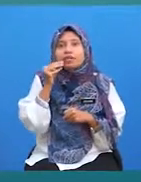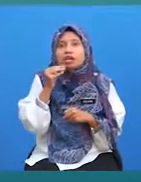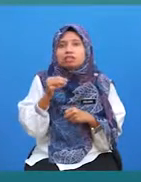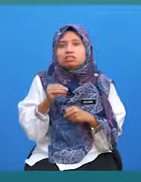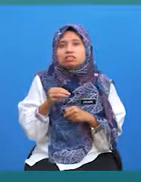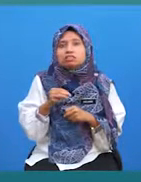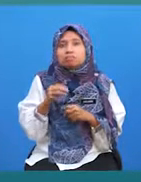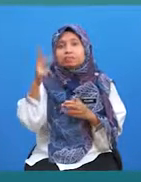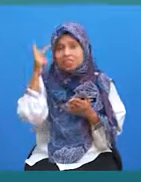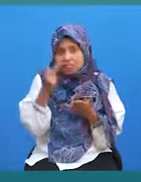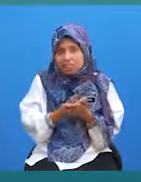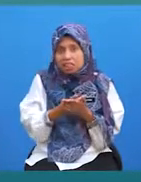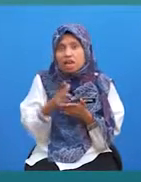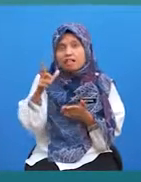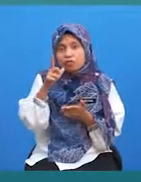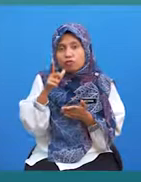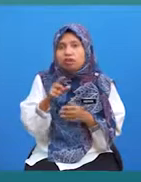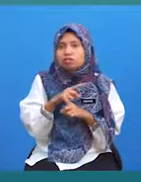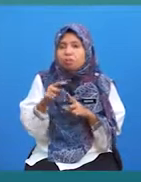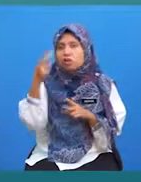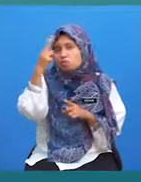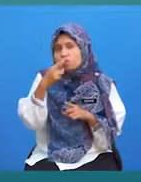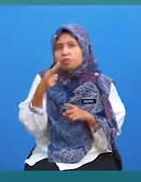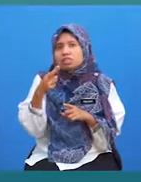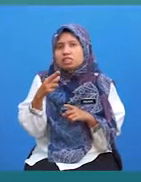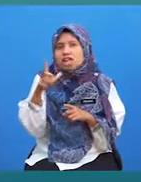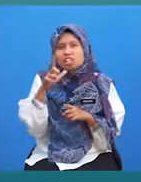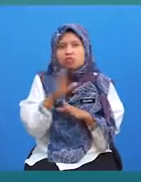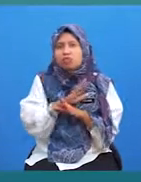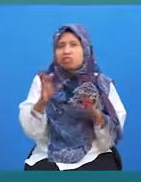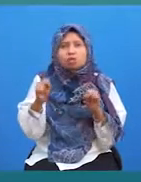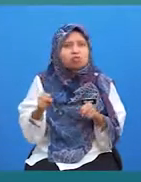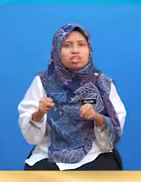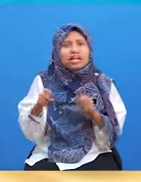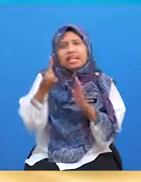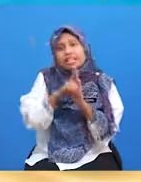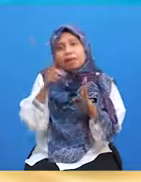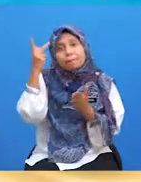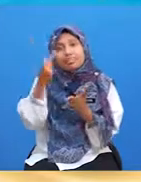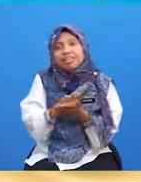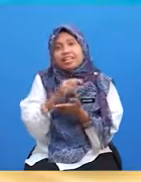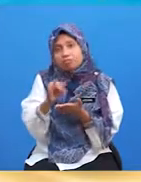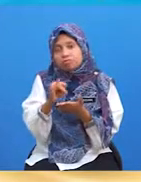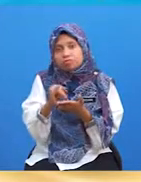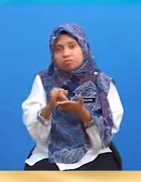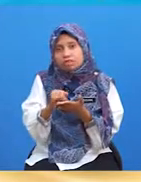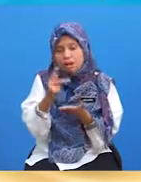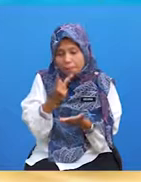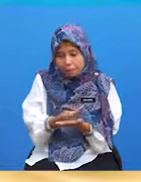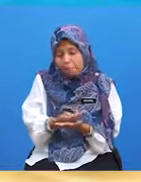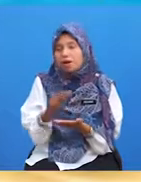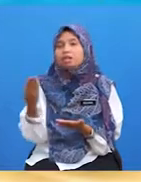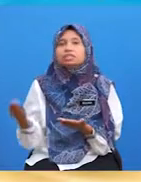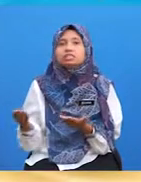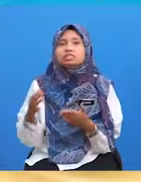Latifah, tetapi rupanya Latifah tidak boleh dipercayai. Peribahasa yang sesuai untuk situasi